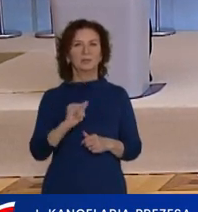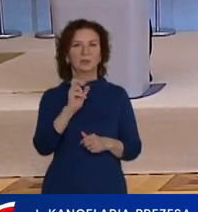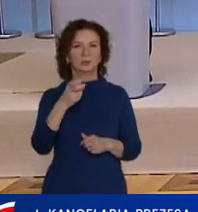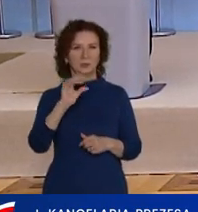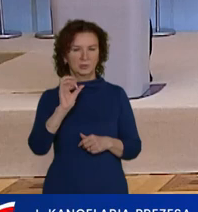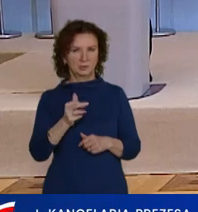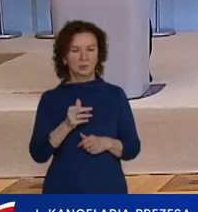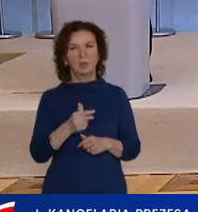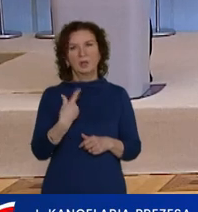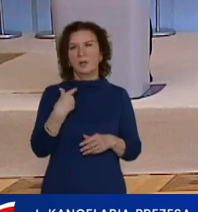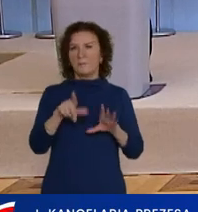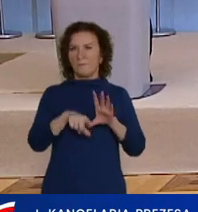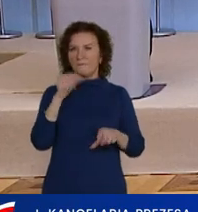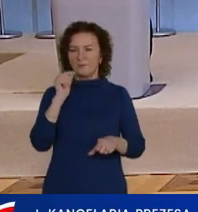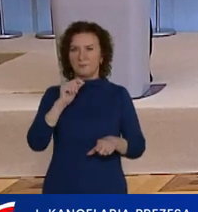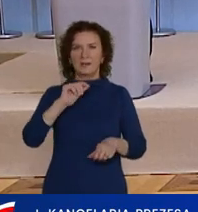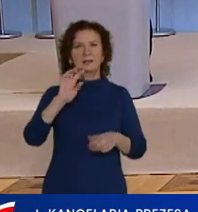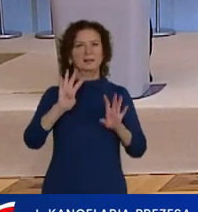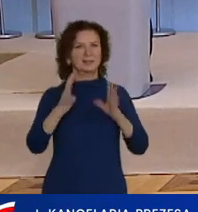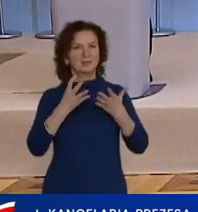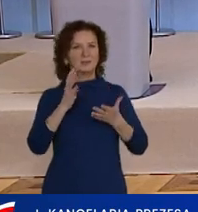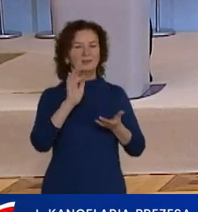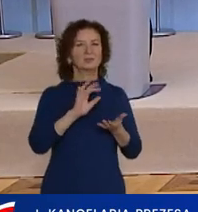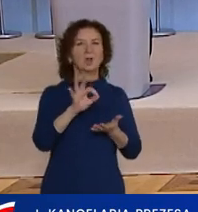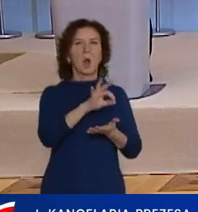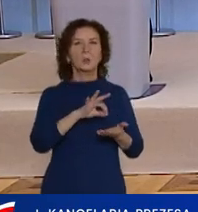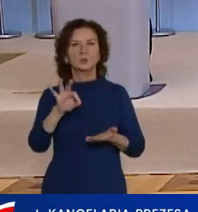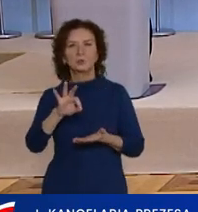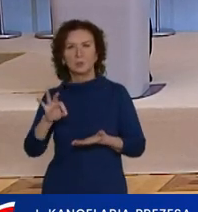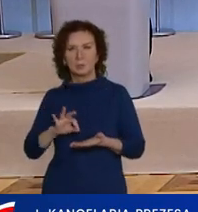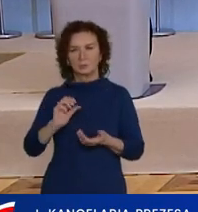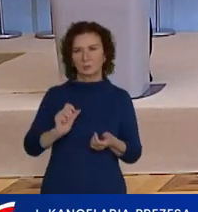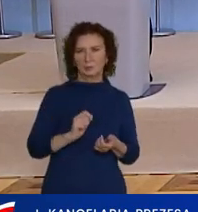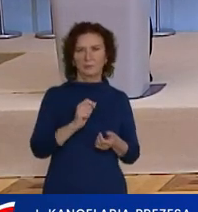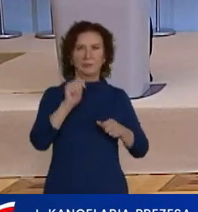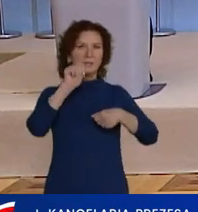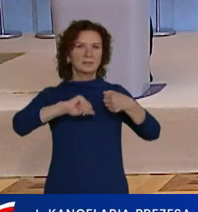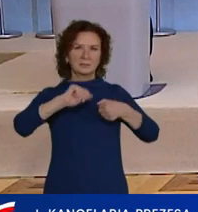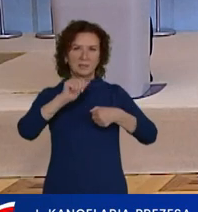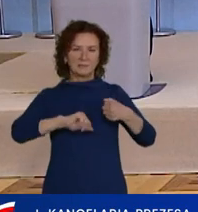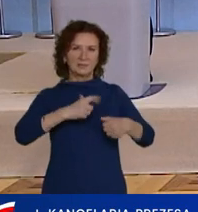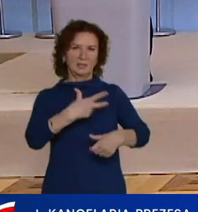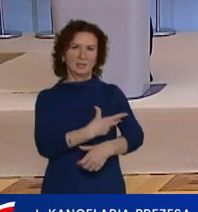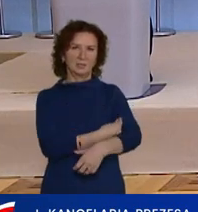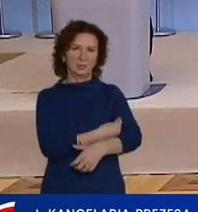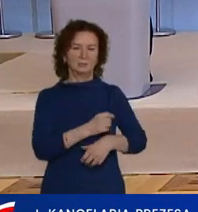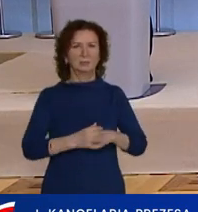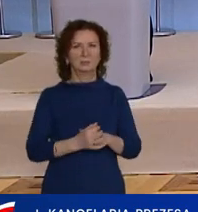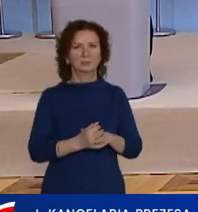To 9 ośrodków. Pod jakim kątem w Polsce ma być badana ta szczepionka? Który